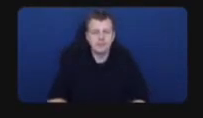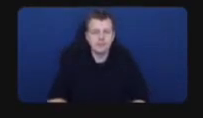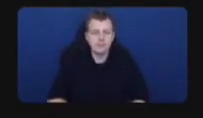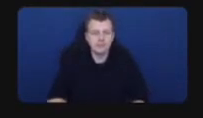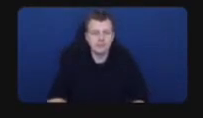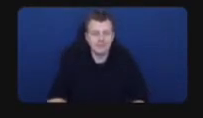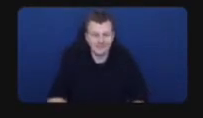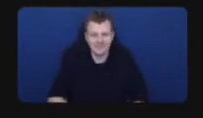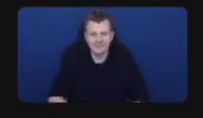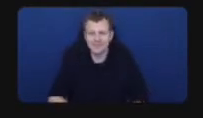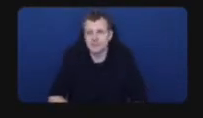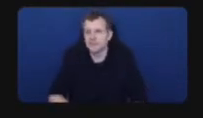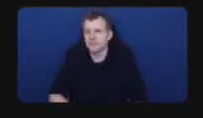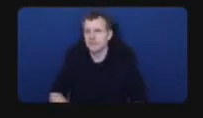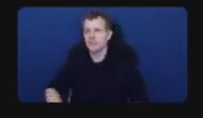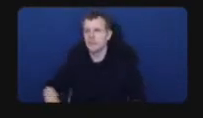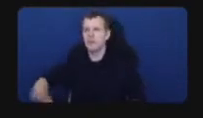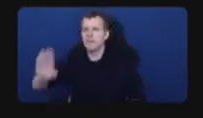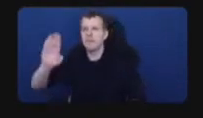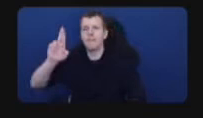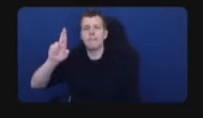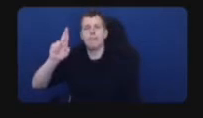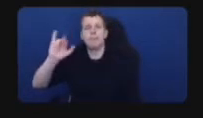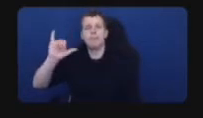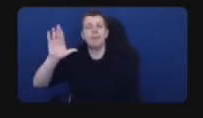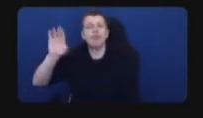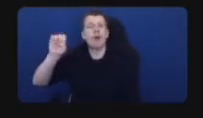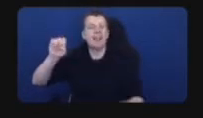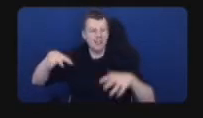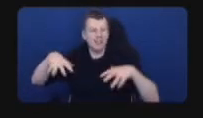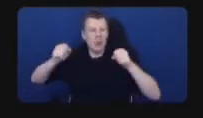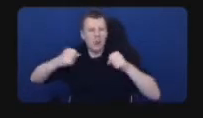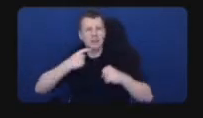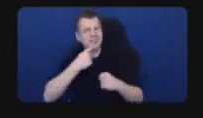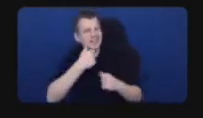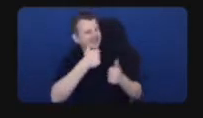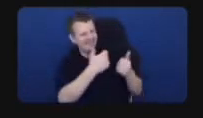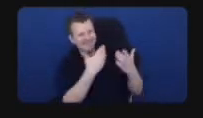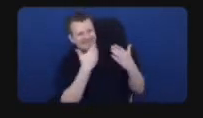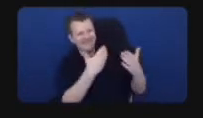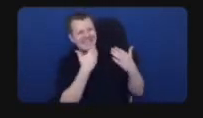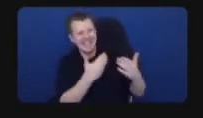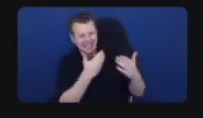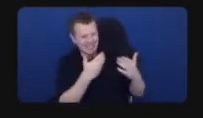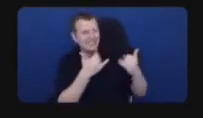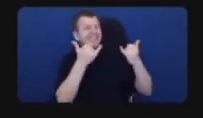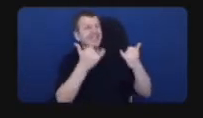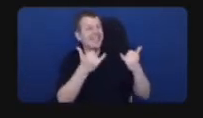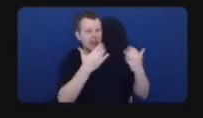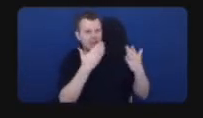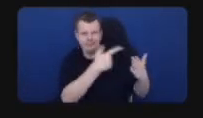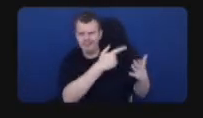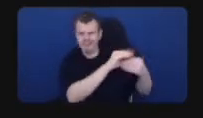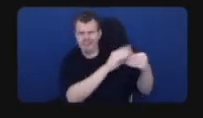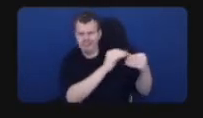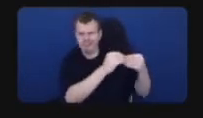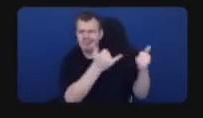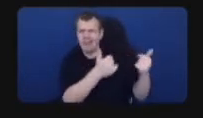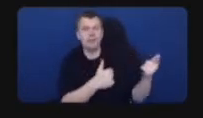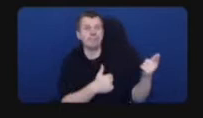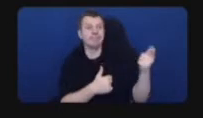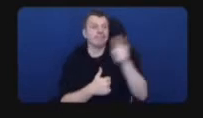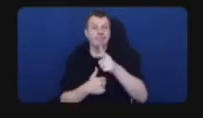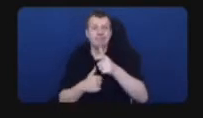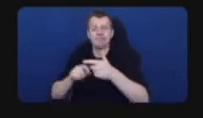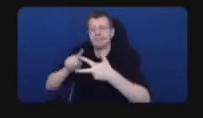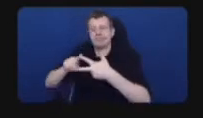Great, thank you so much for sharing that information with us. We're going to move on to our next. 非常感谢跟我们分